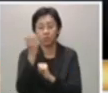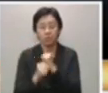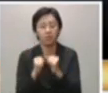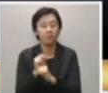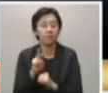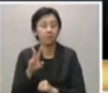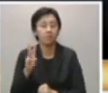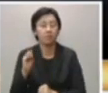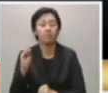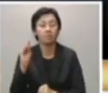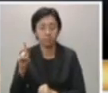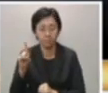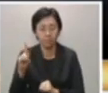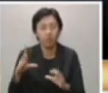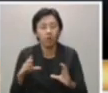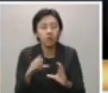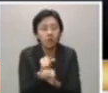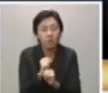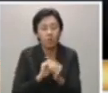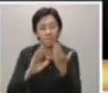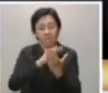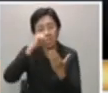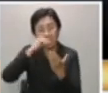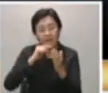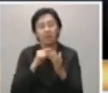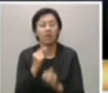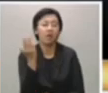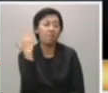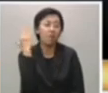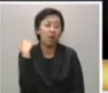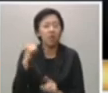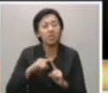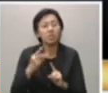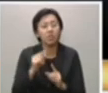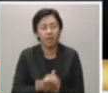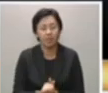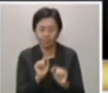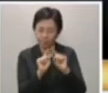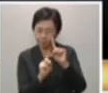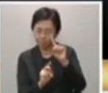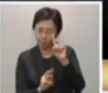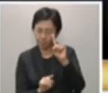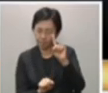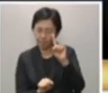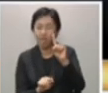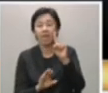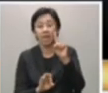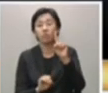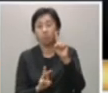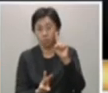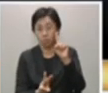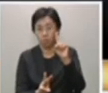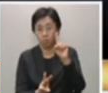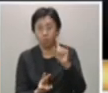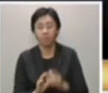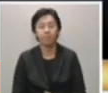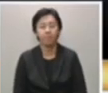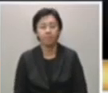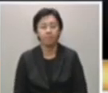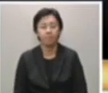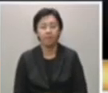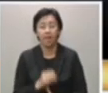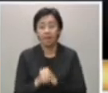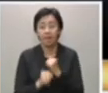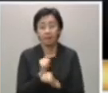2561ผลปรากฏว่าประเทศไทยเคยอยู่ในอันดับที่96